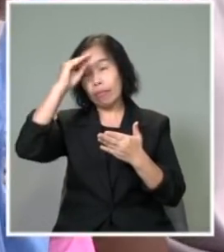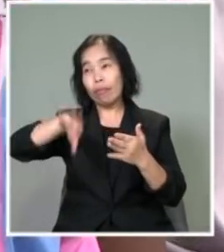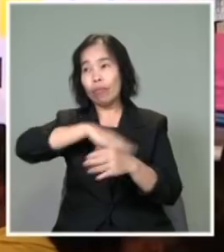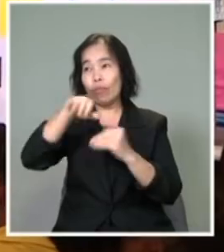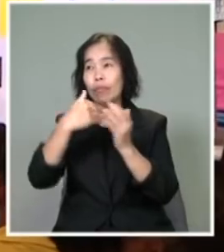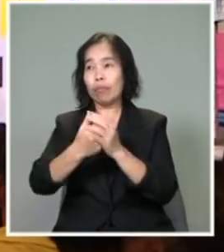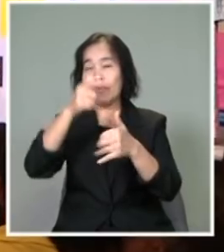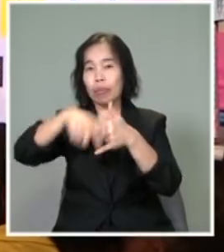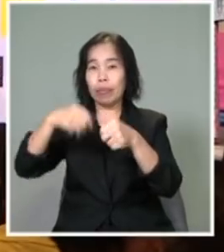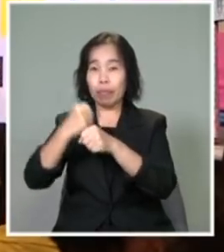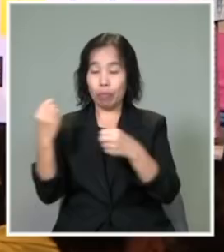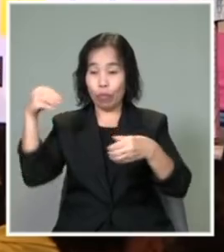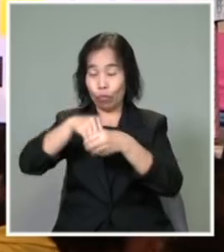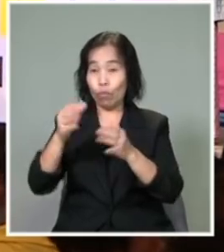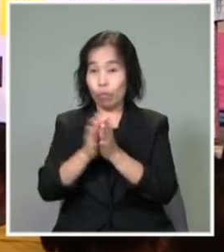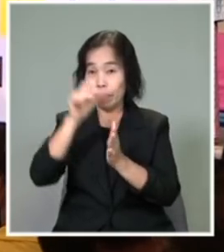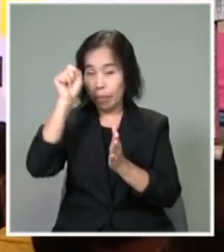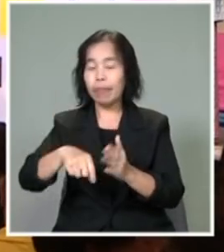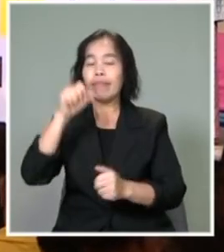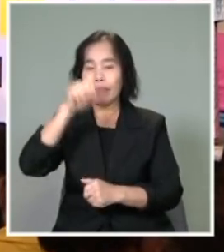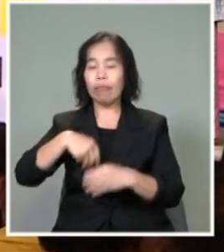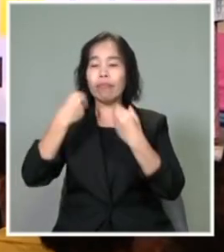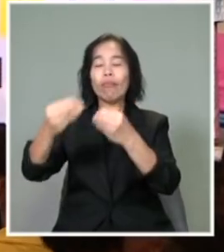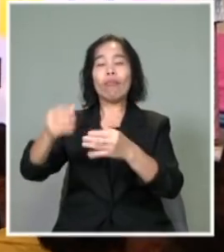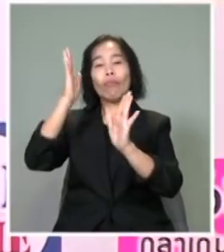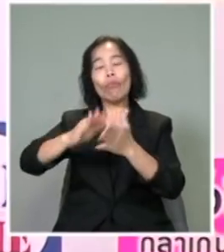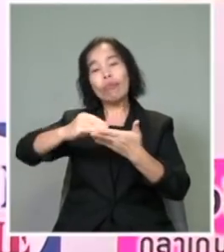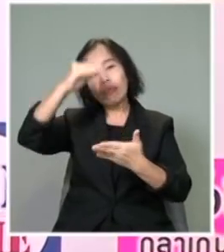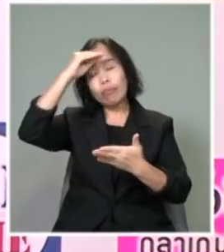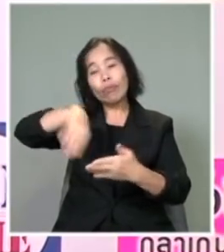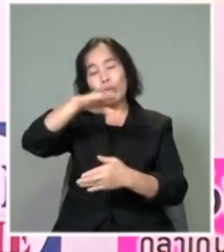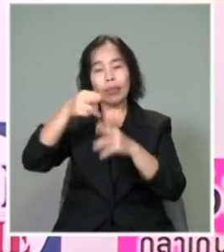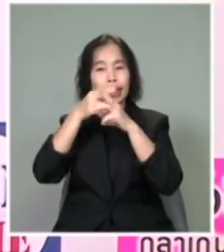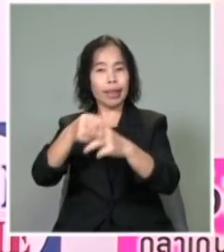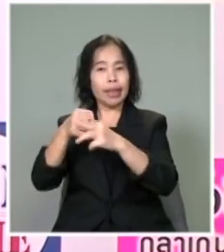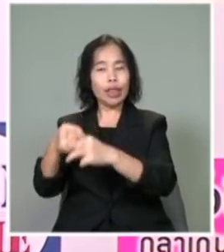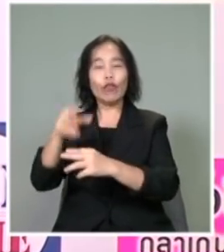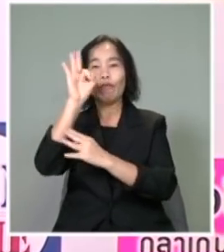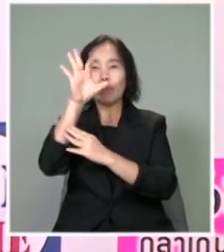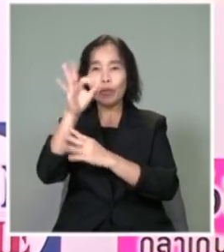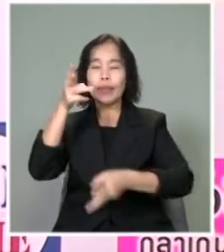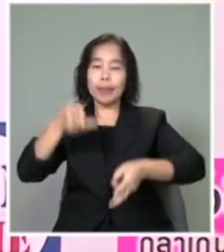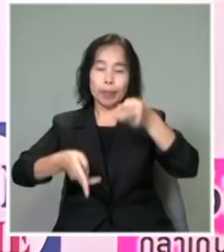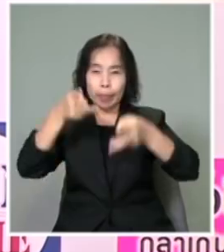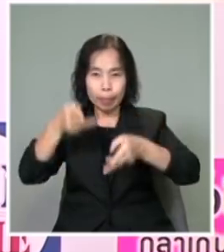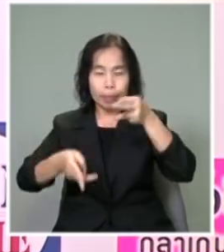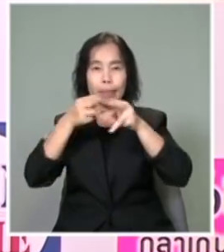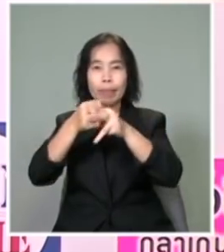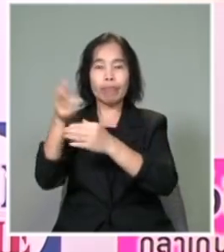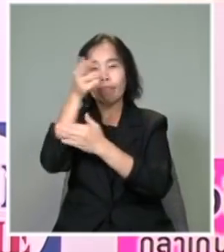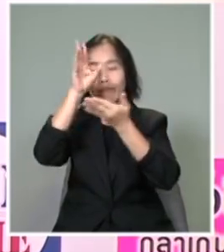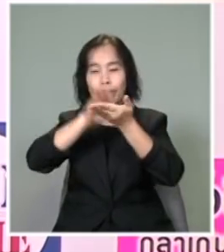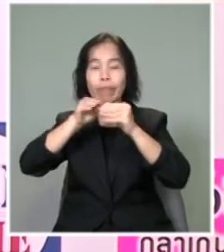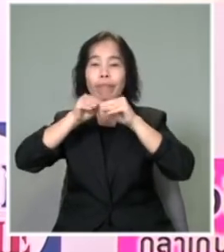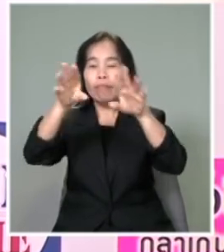ได้มีโอกาสมาทำงานตรงนี้ด้วยใช่มั้ย ครับก็คือจะเป็นให้น้องๆนะครับได้สตรีมเองนะครับได้ตัดต่อทำถ่ายทอดสดกันเ